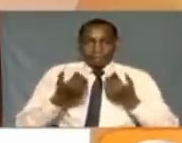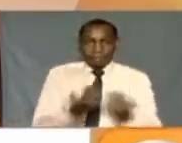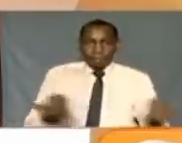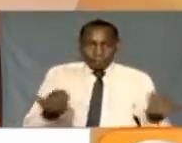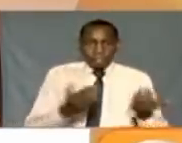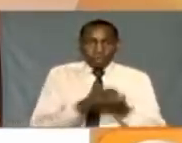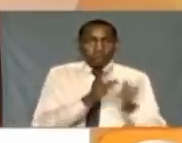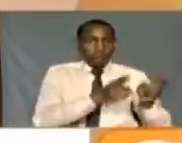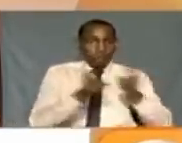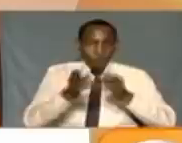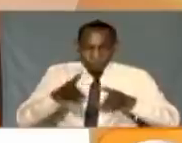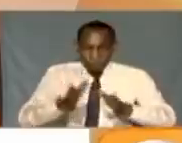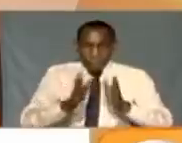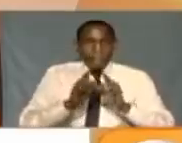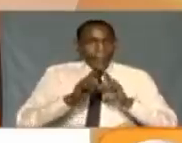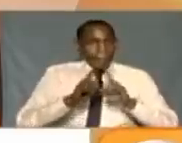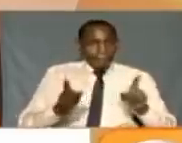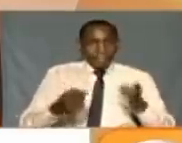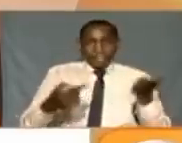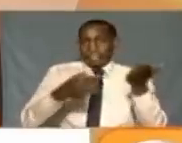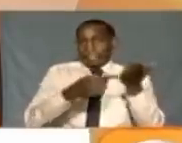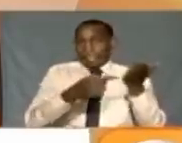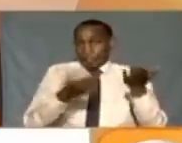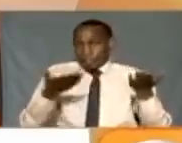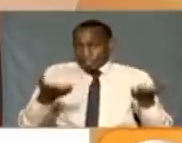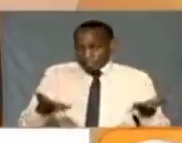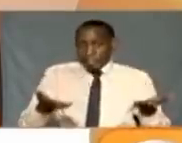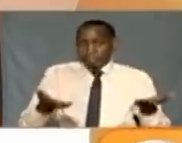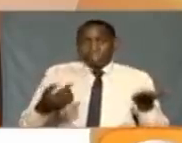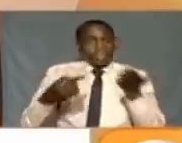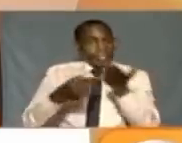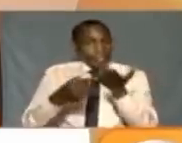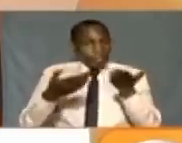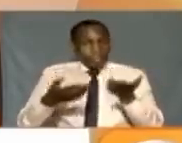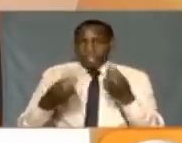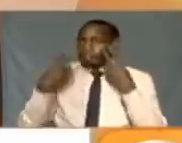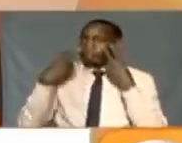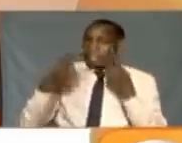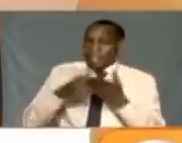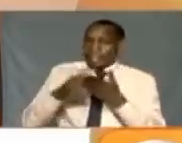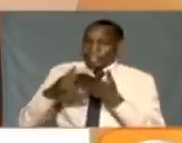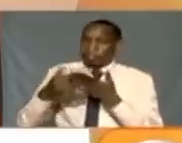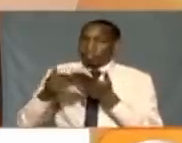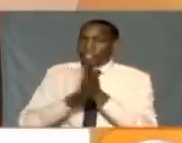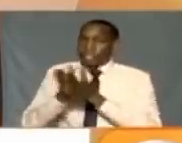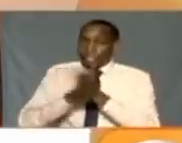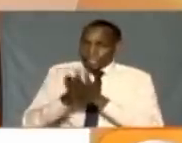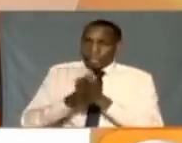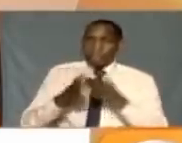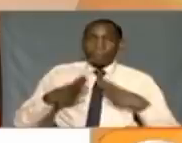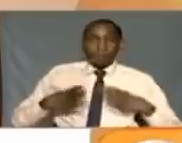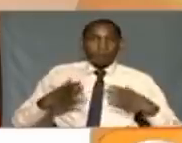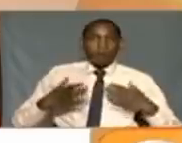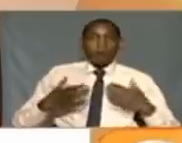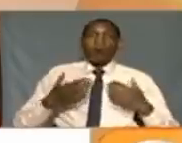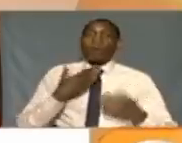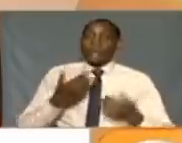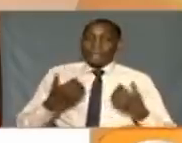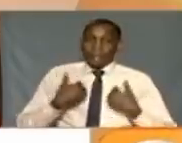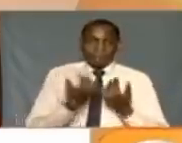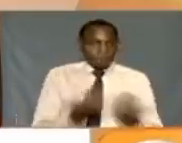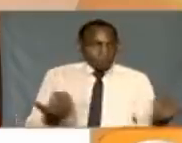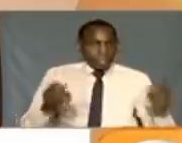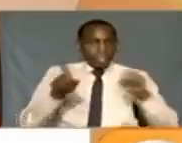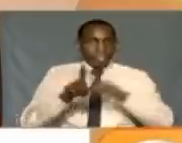kawaida. Hata hivyo, mbinu ya kisayansi ama mbinu za kisayansi zinaonekana kuwavutia sio tu walio na hamu ya kuitwa wazazi,